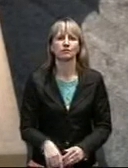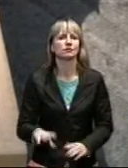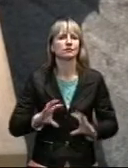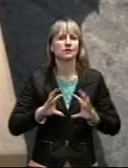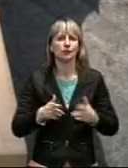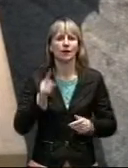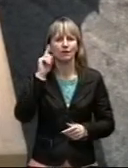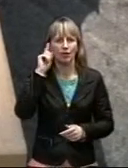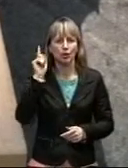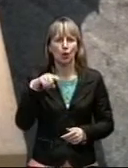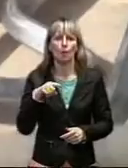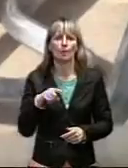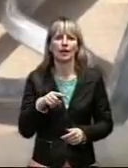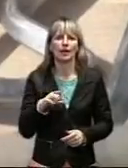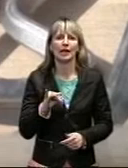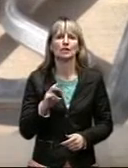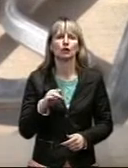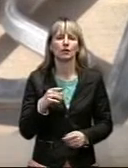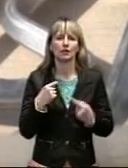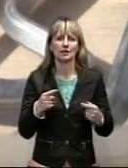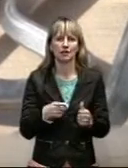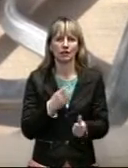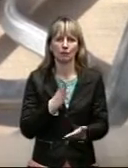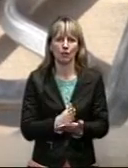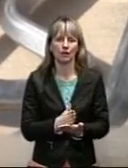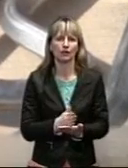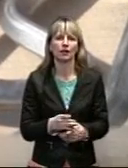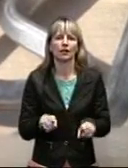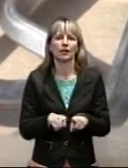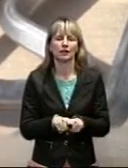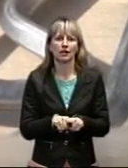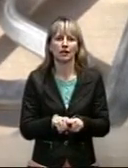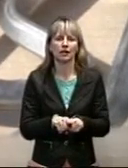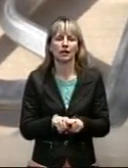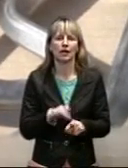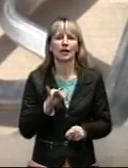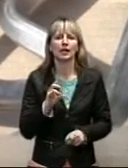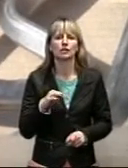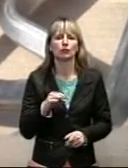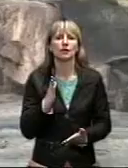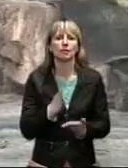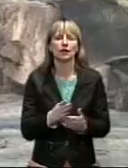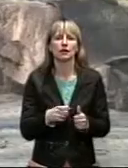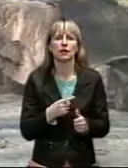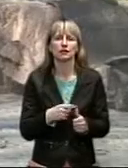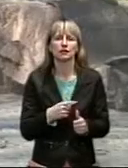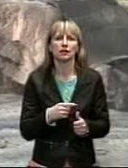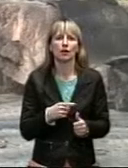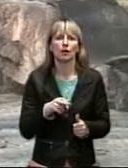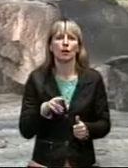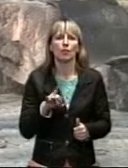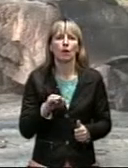всесвітньо відомий інструмент, але під різними назвами. Такі інструменти мають кодові назви протиінструменти, бо вони